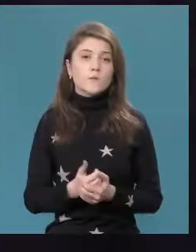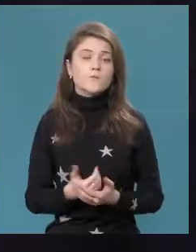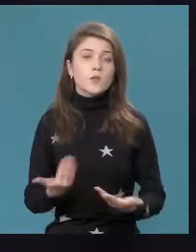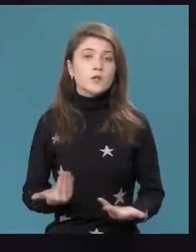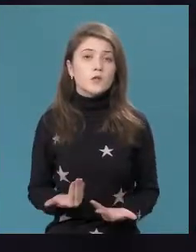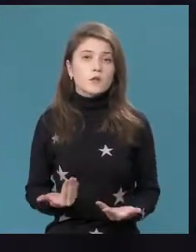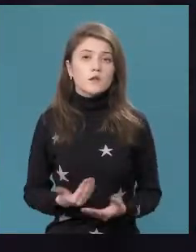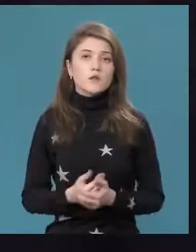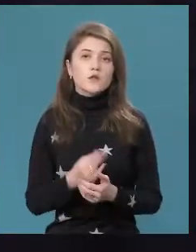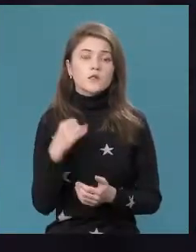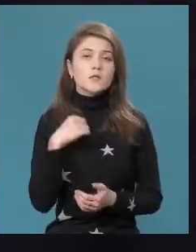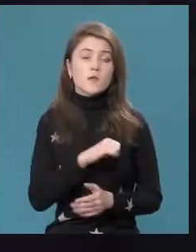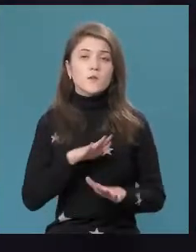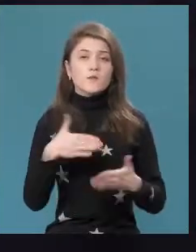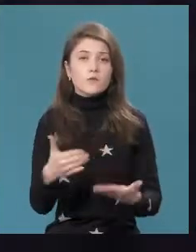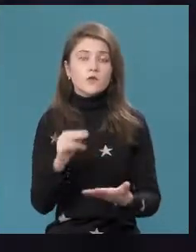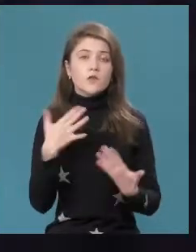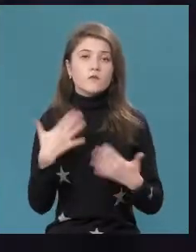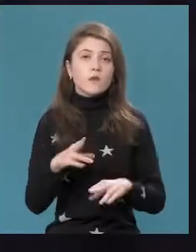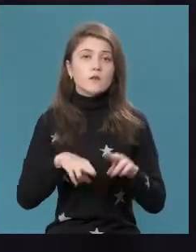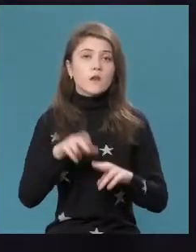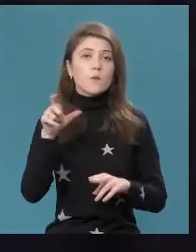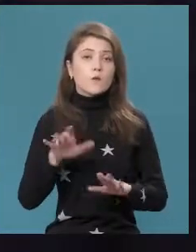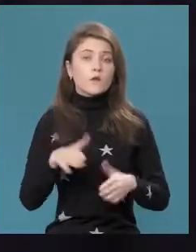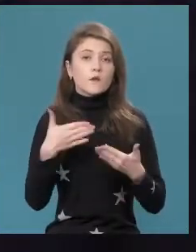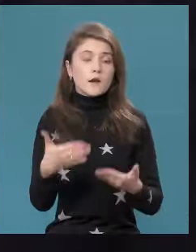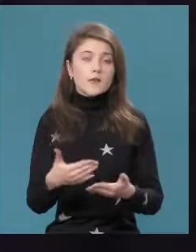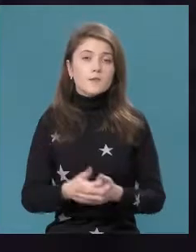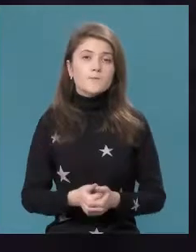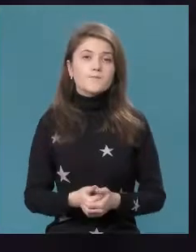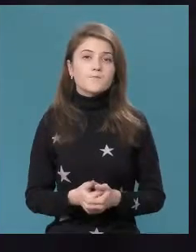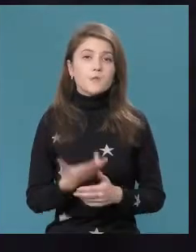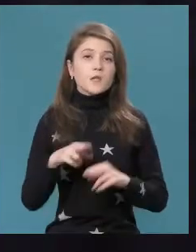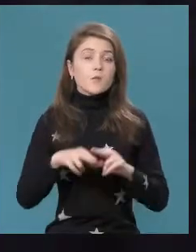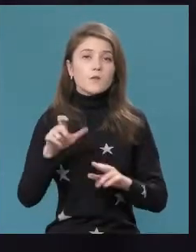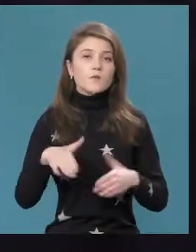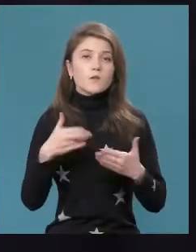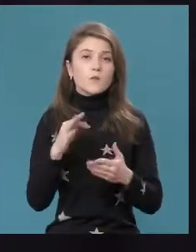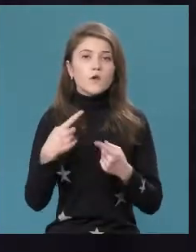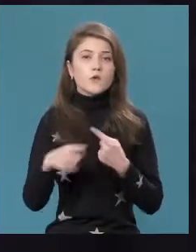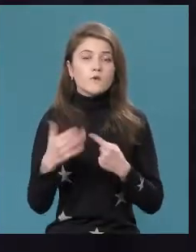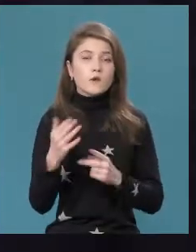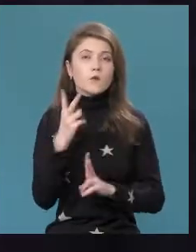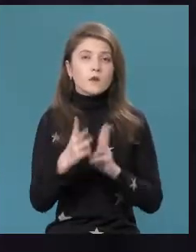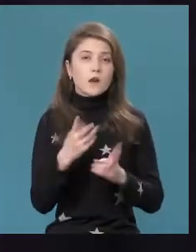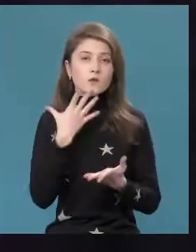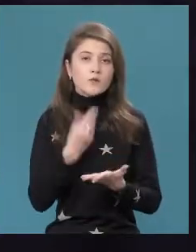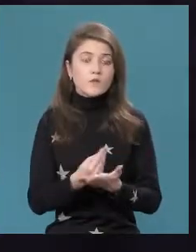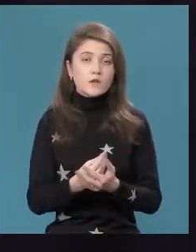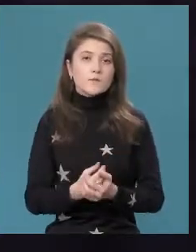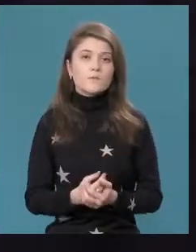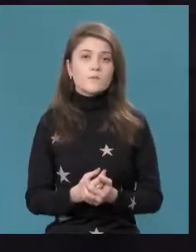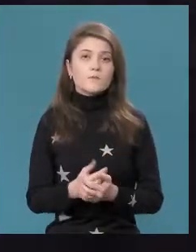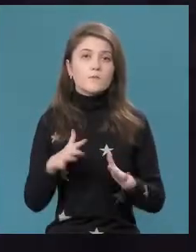чи самі звернуться, чи вже забудовник звернеться, але забудовник звертається по інше, він оскаржує свої містобудівні